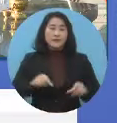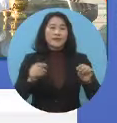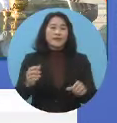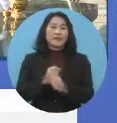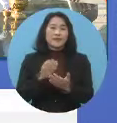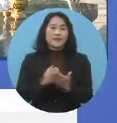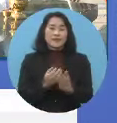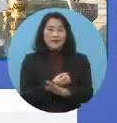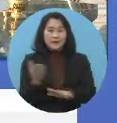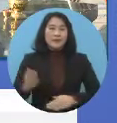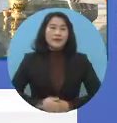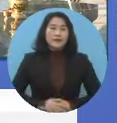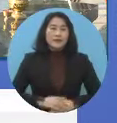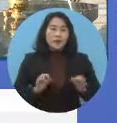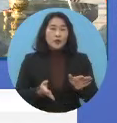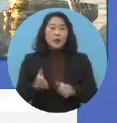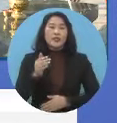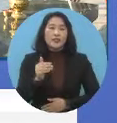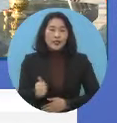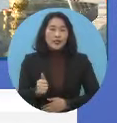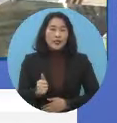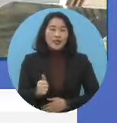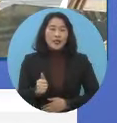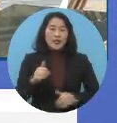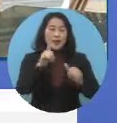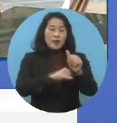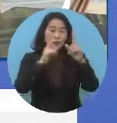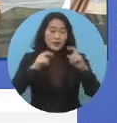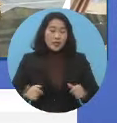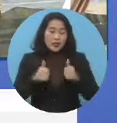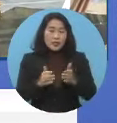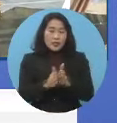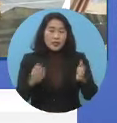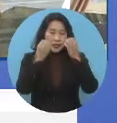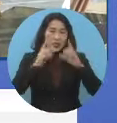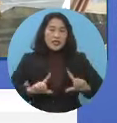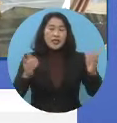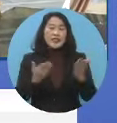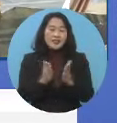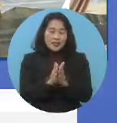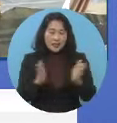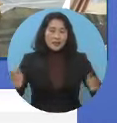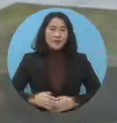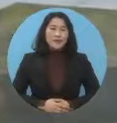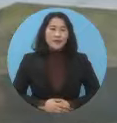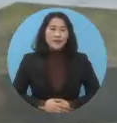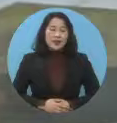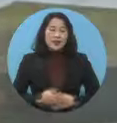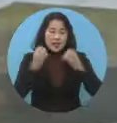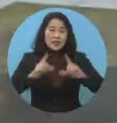계속해서 간추린 소식입니다 김영록 전라남도 지사 가 현충탑 참배를 시작으로 새해 업무를 시작했습니다